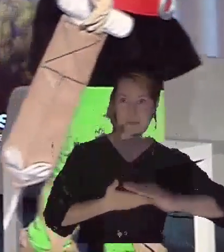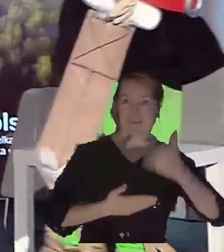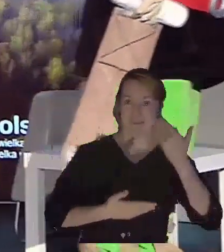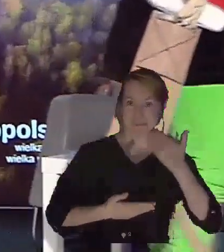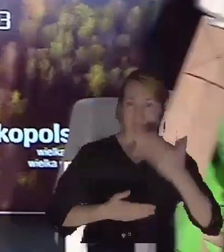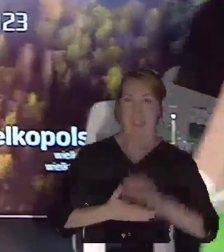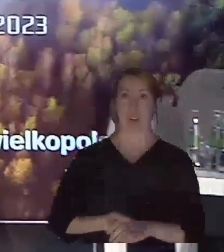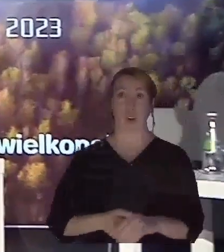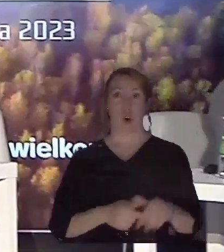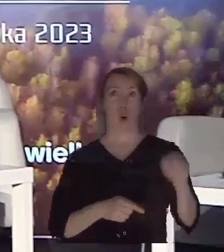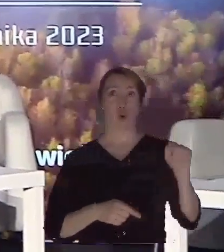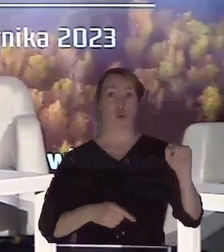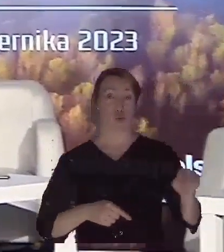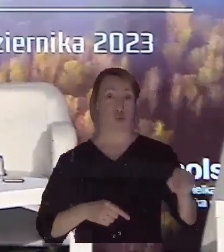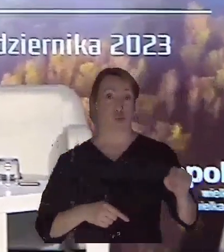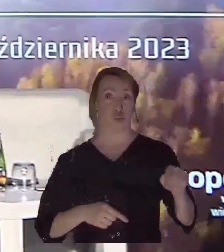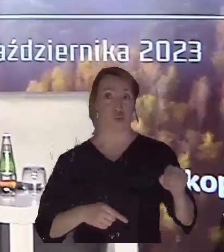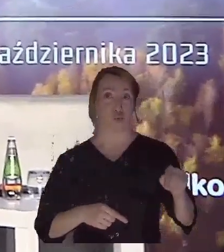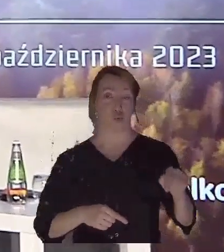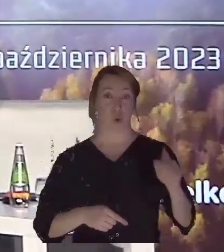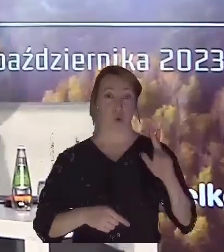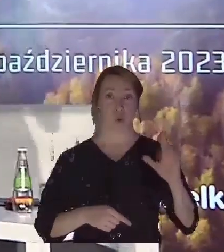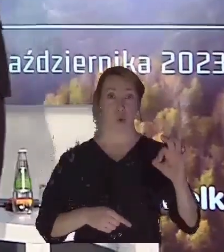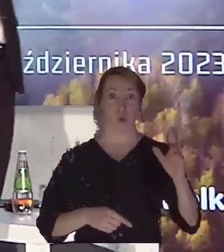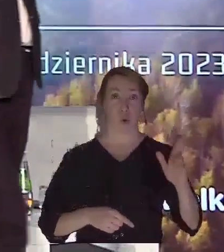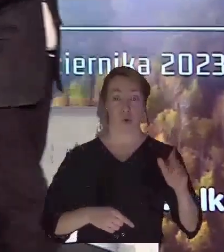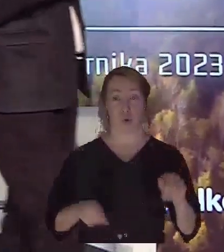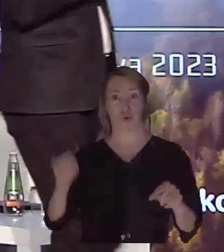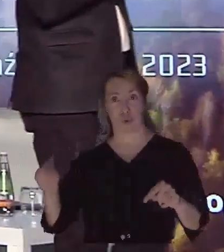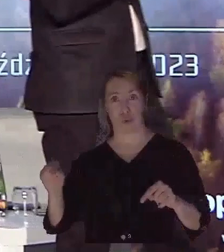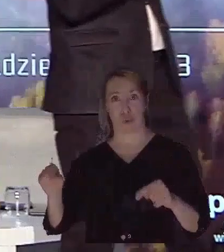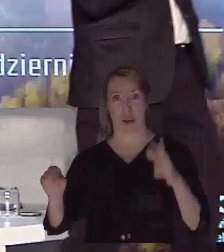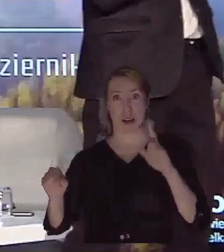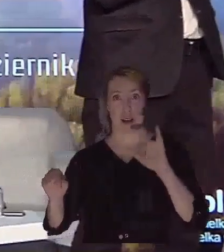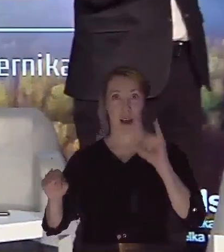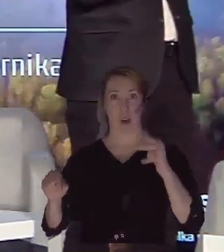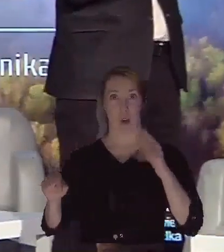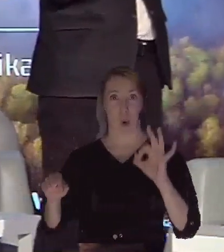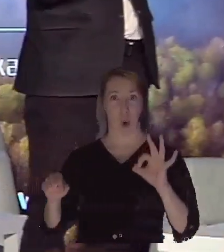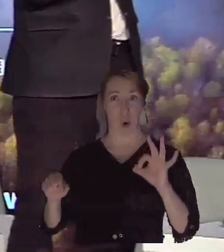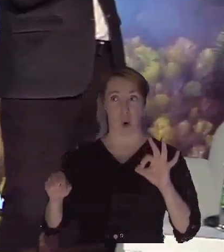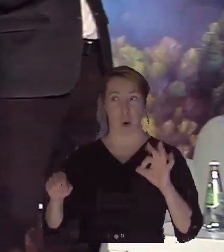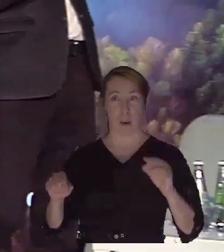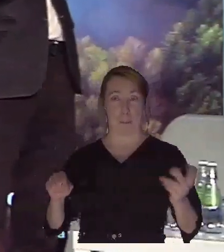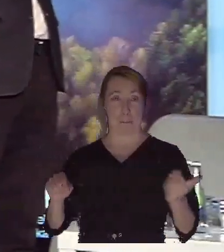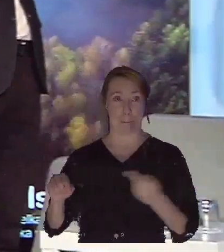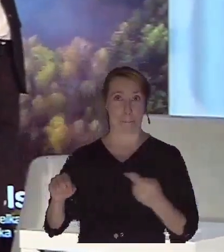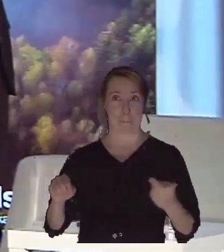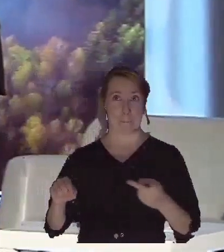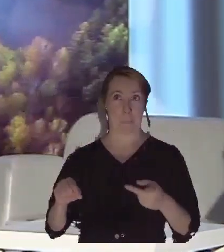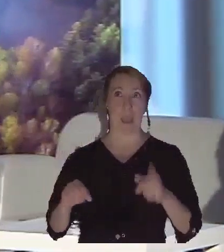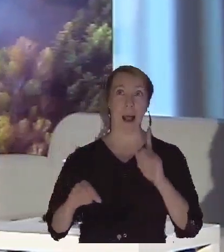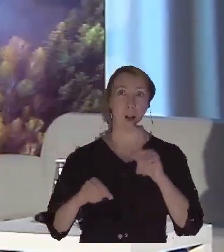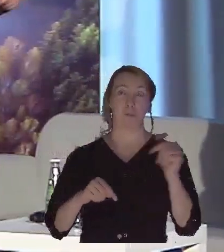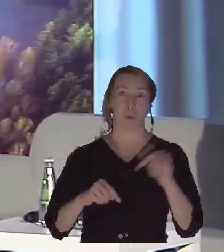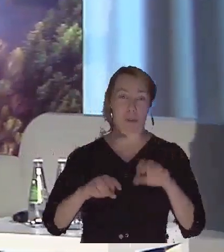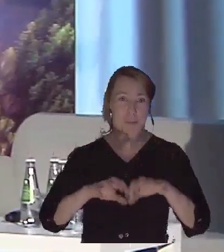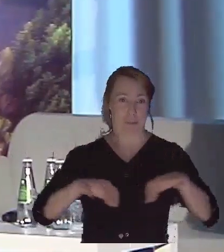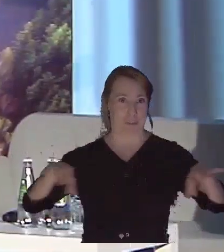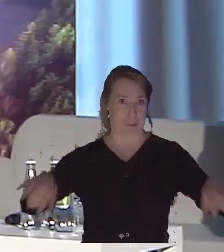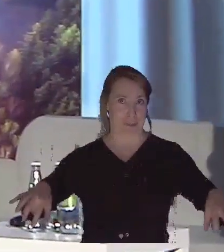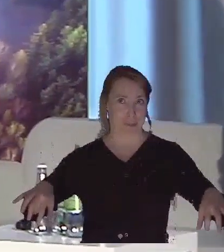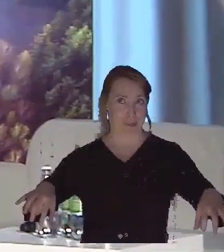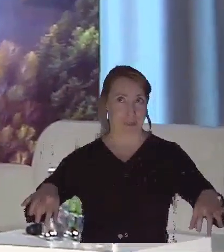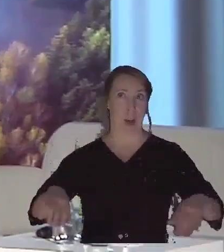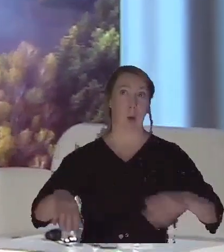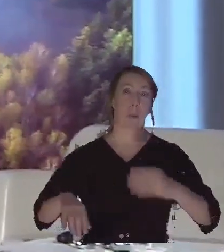tutaj będzie stał Kokosz, a tu będzie stał Kajko. Panowie, musicie jednak zejść ze sceny, bo będziemy zaraz